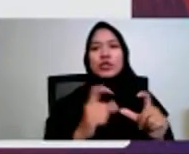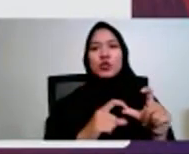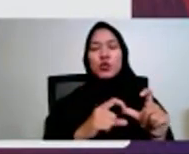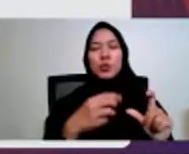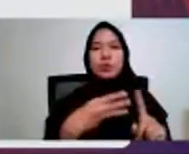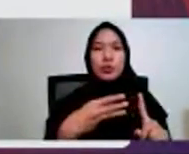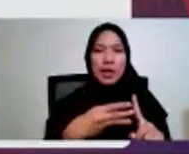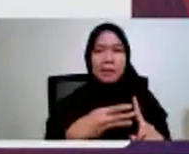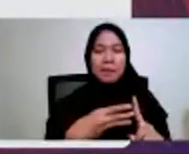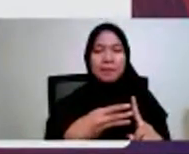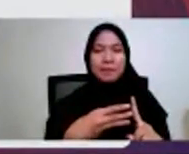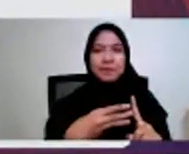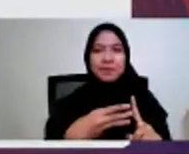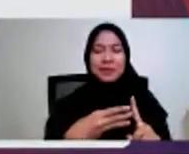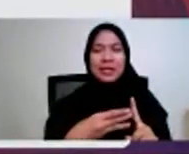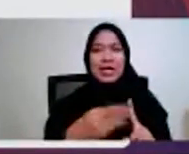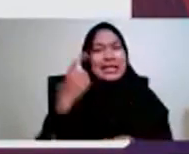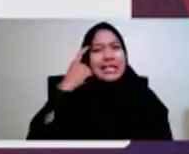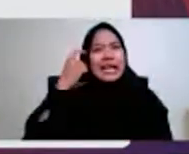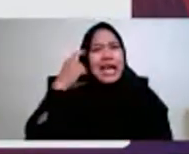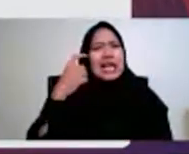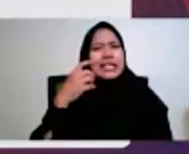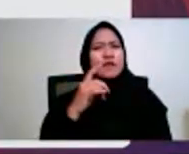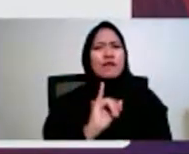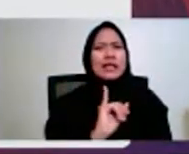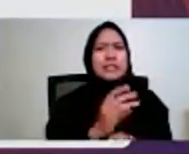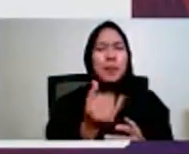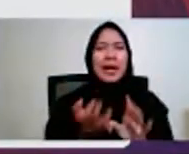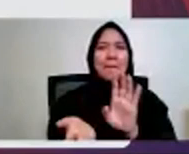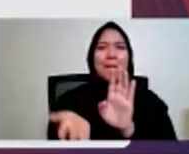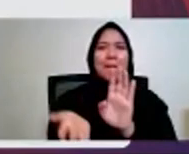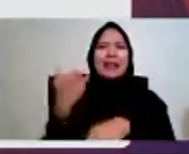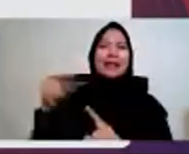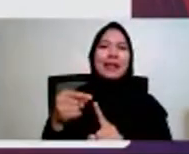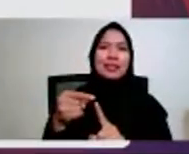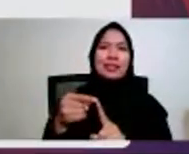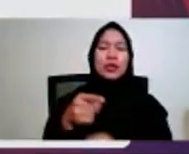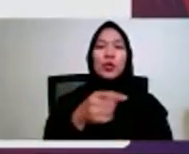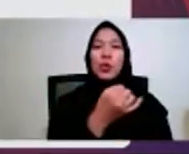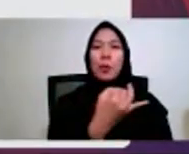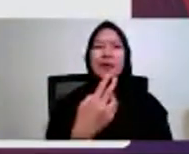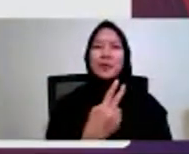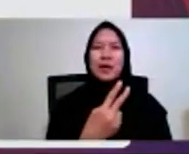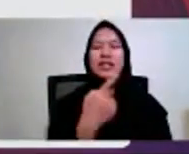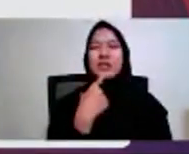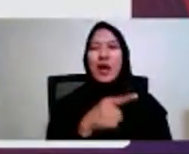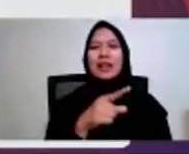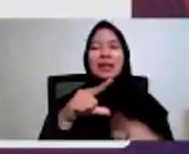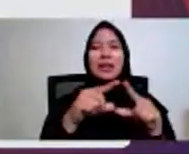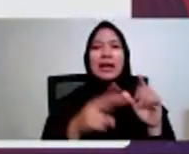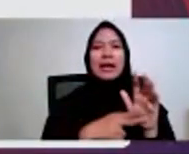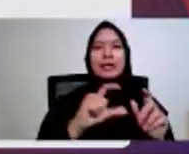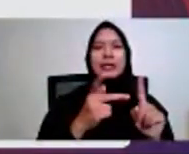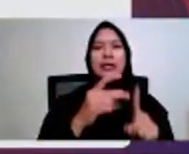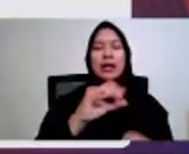impression expectation Prakiraan inflasi agar kembali kepada target itu nomor dua mengenai engering nomor